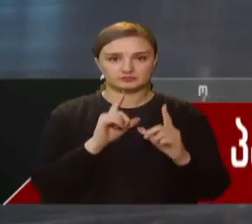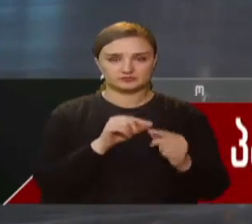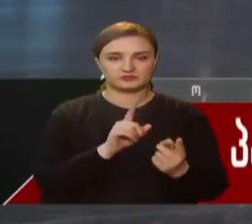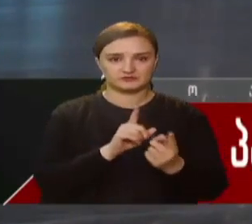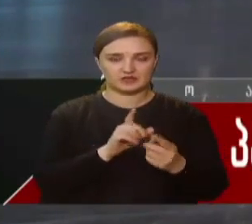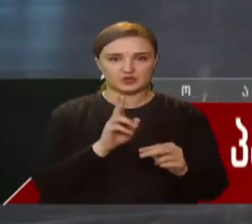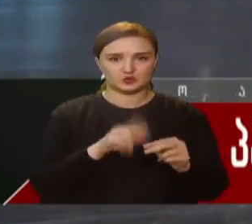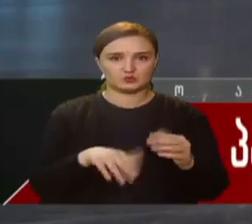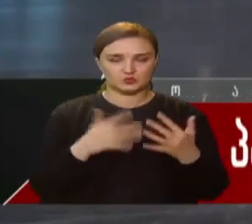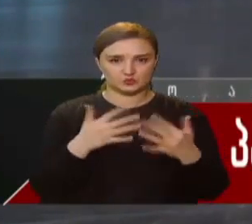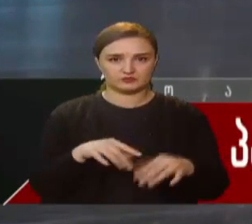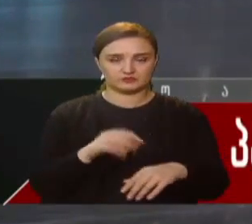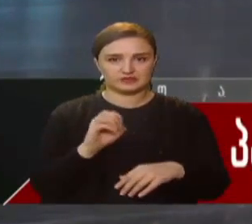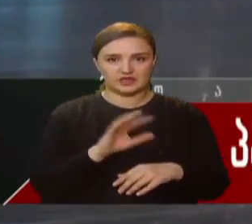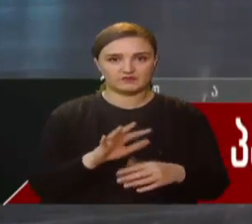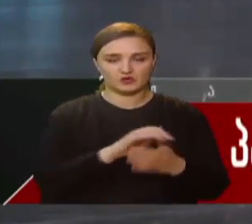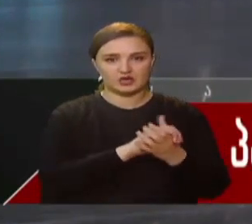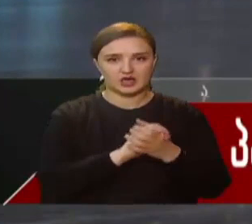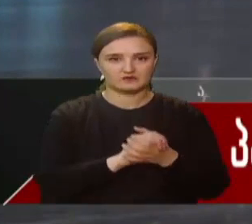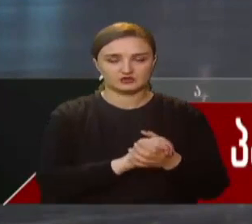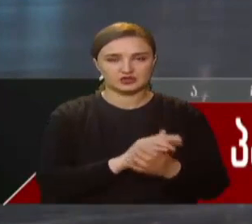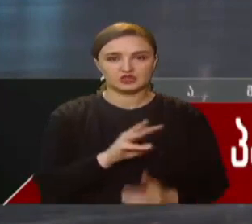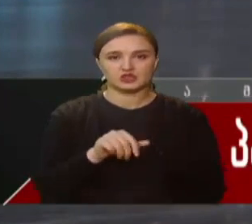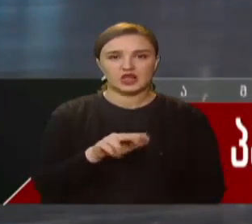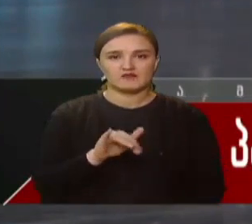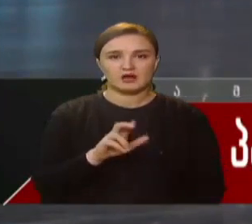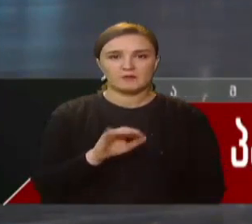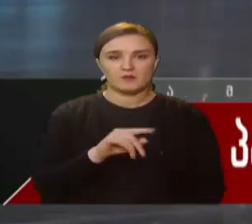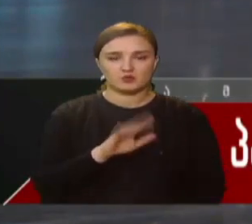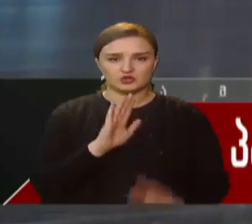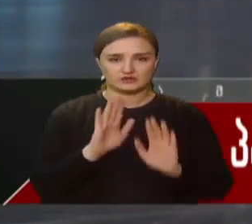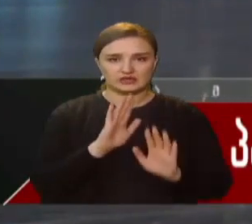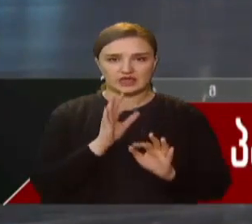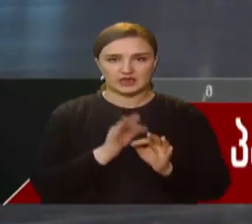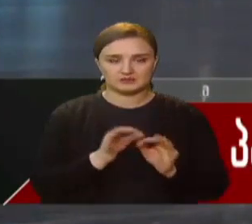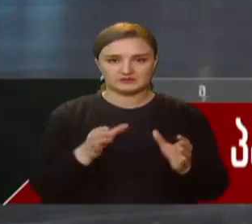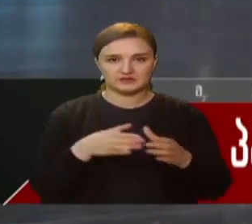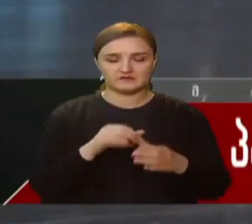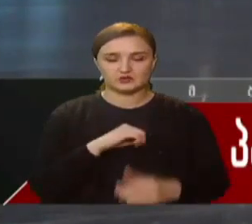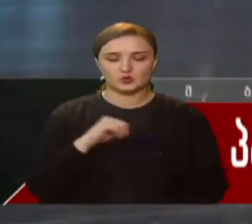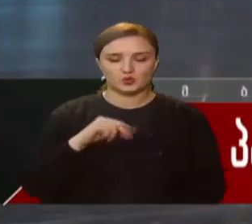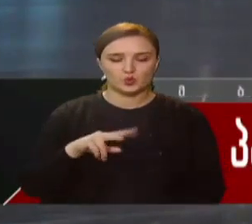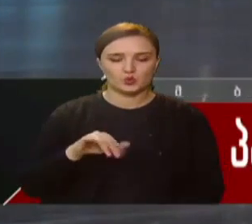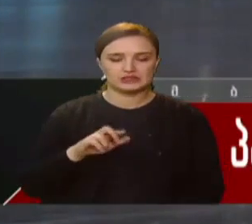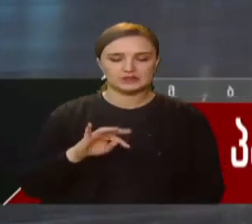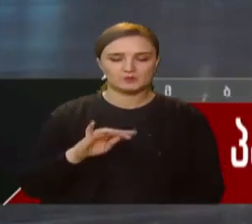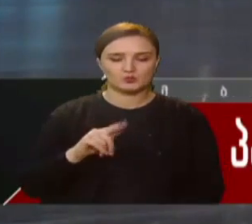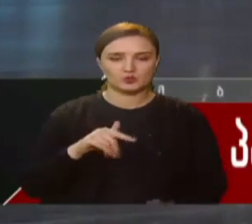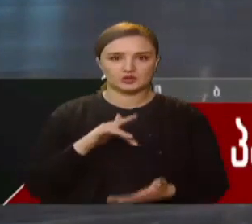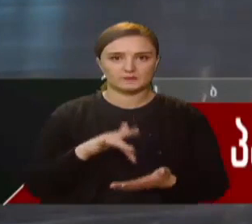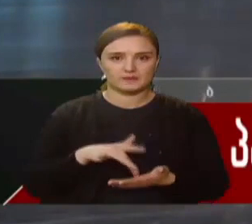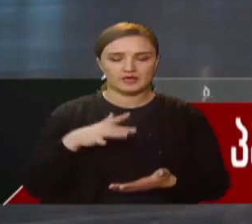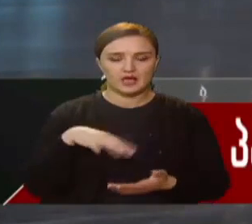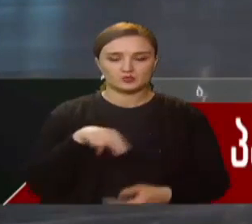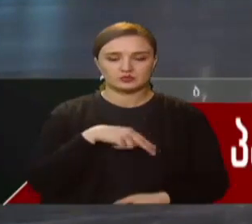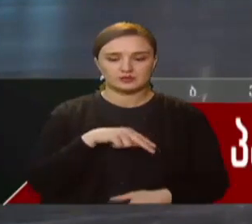საპარლამენტო დელეგაცია ვიზიტს ევროკავშირის წევრ ქვეყნებში შალვა პაპუაშვილის ხელმძღვანელობით, თავად ლუქსემბურგში კი ქართულ